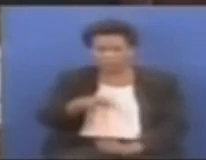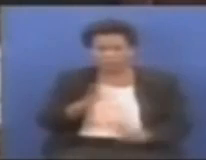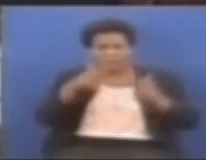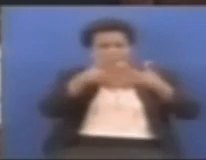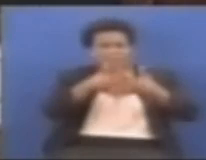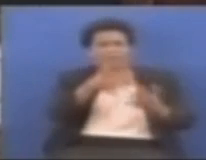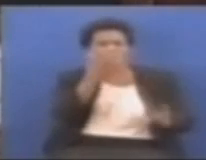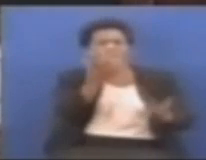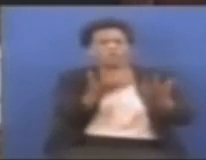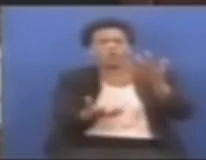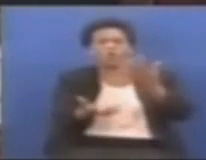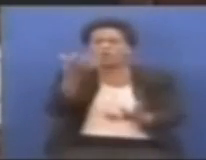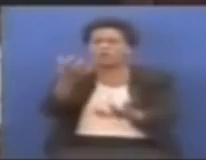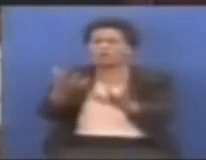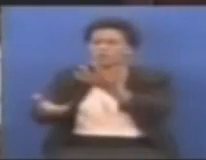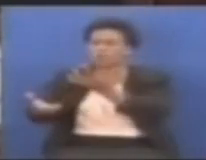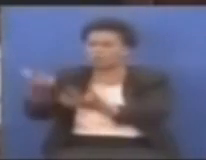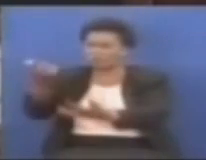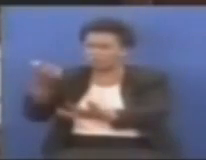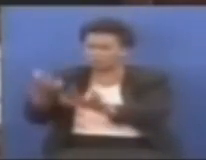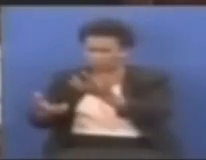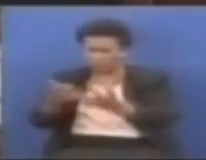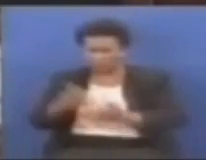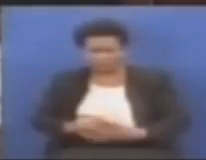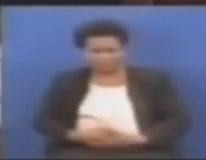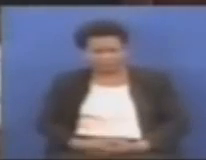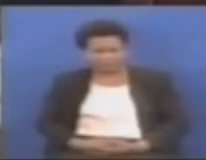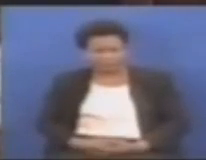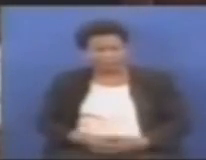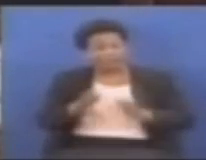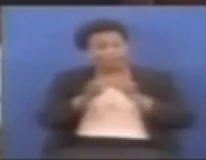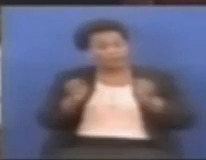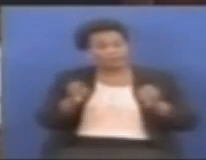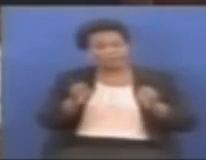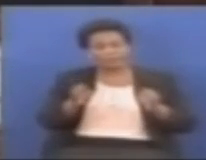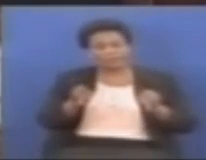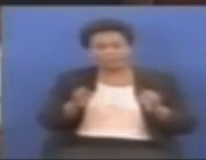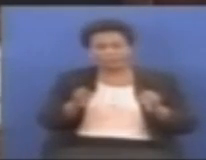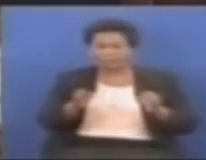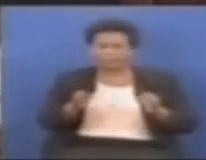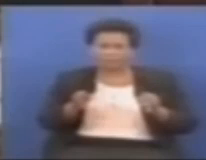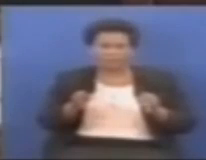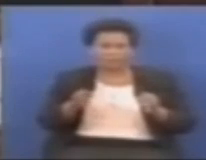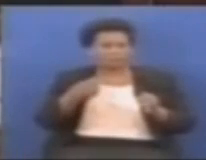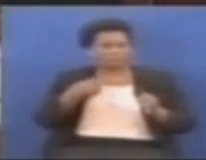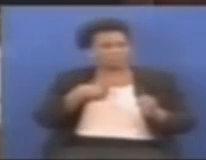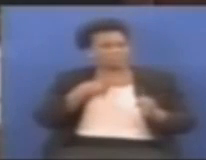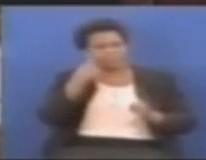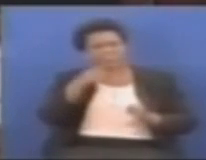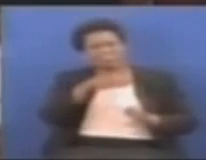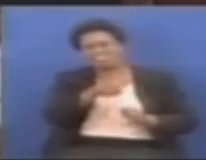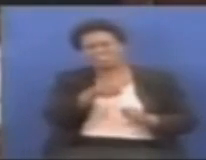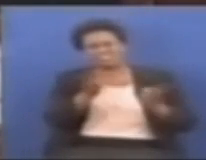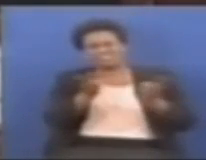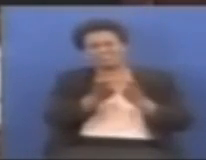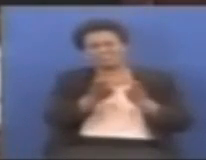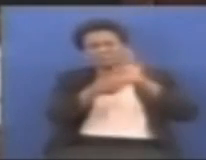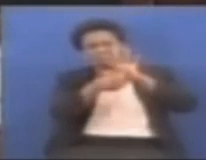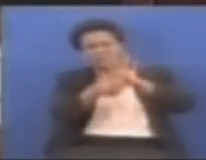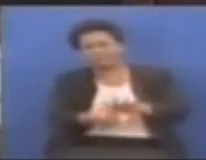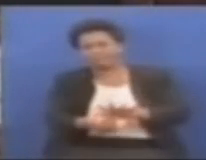Lakini juhudi hizi, nakumbuka Mheshimiwa Naibu Waziri alivyokuwa mbunge, alivyokuwa mkuu wa wilaya kule